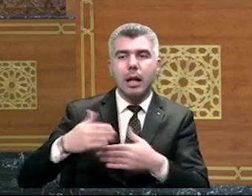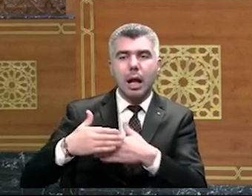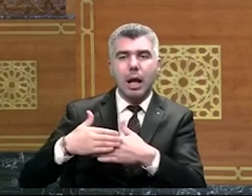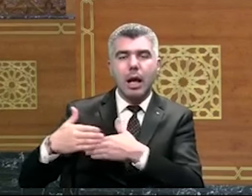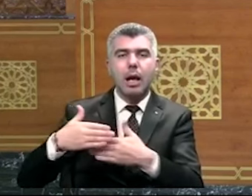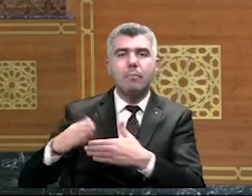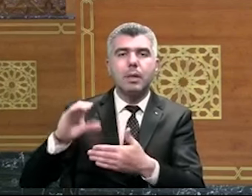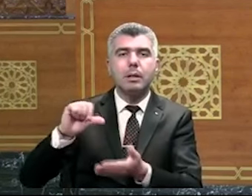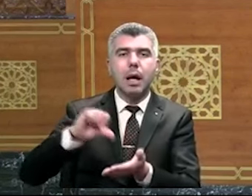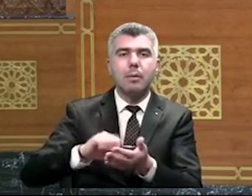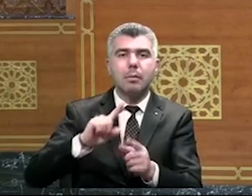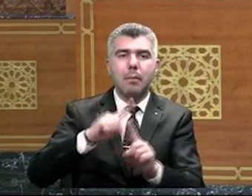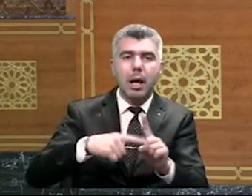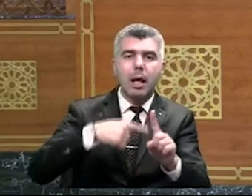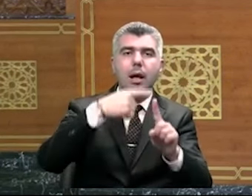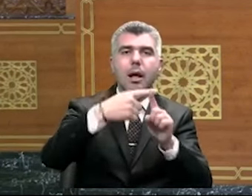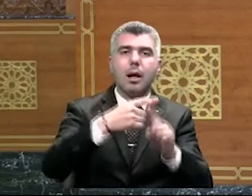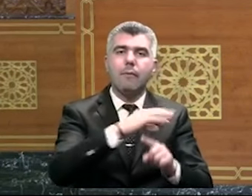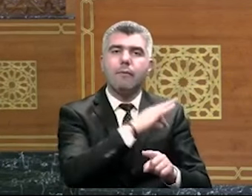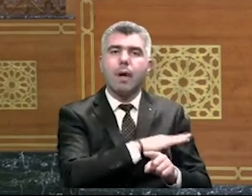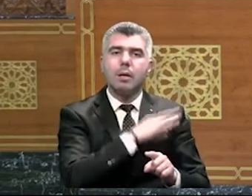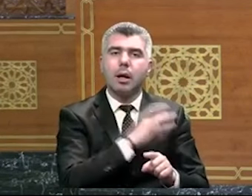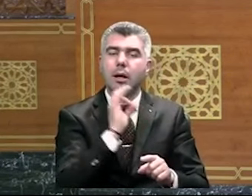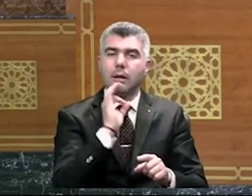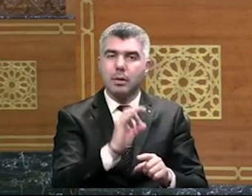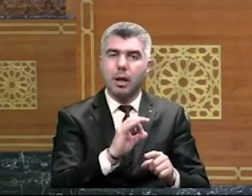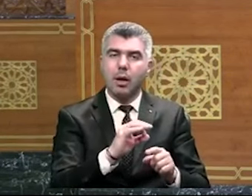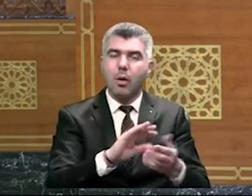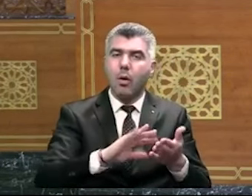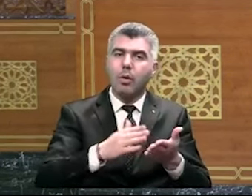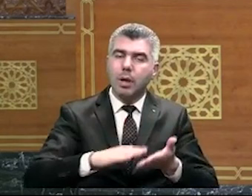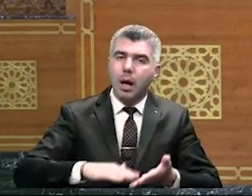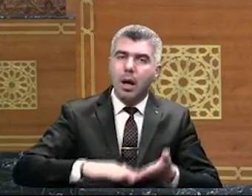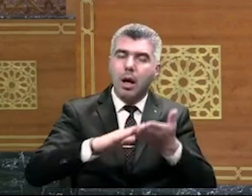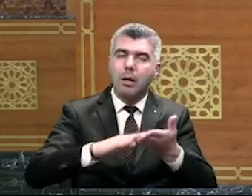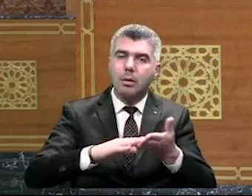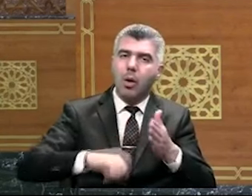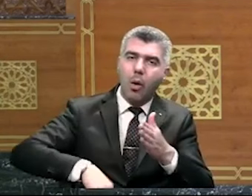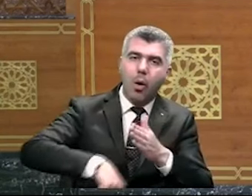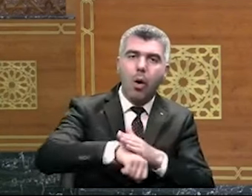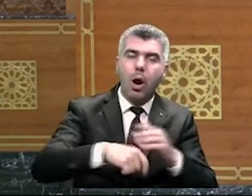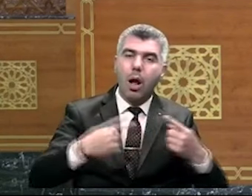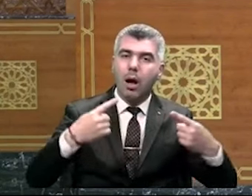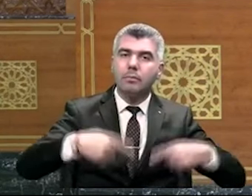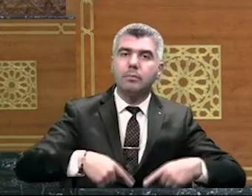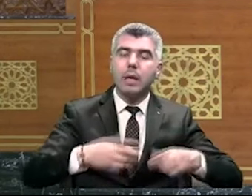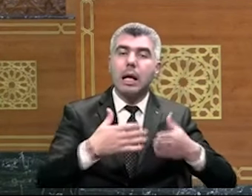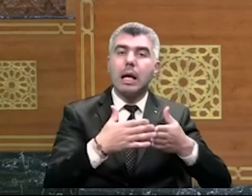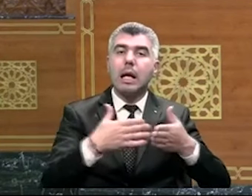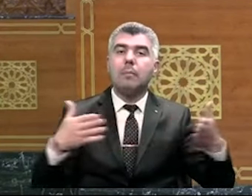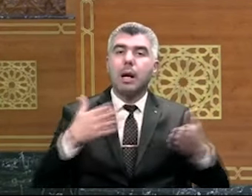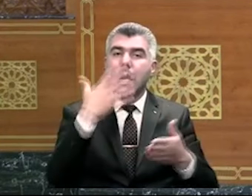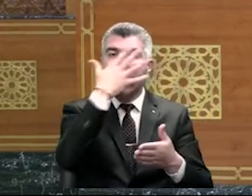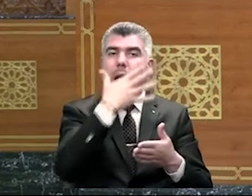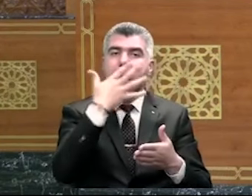مضافه التي ستمكن كذلك من اعطاء دفعه قويه لهذا الملعب الكبير اللي هو يكون اكبر ملعب في